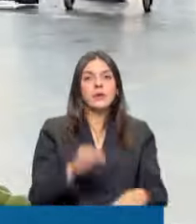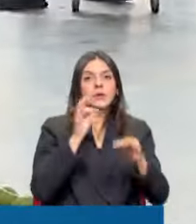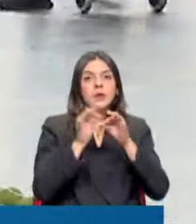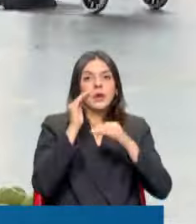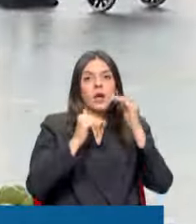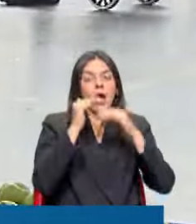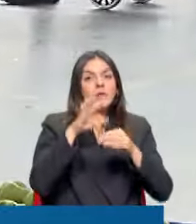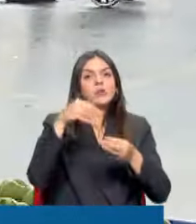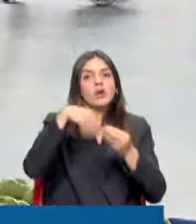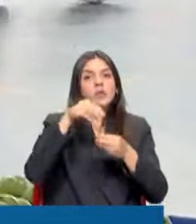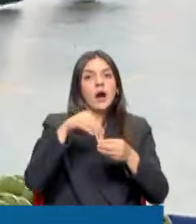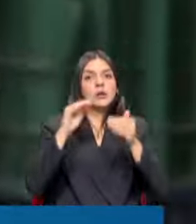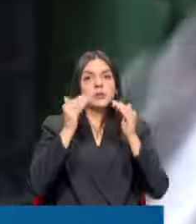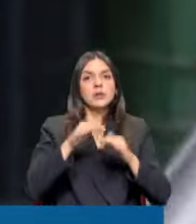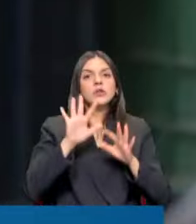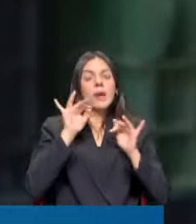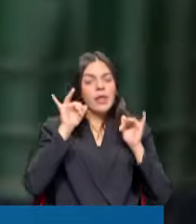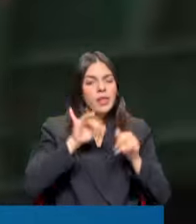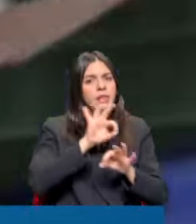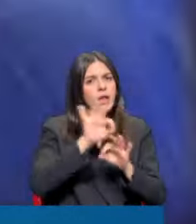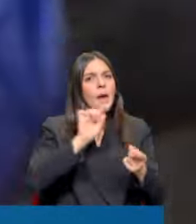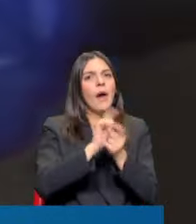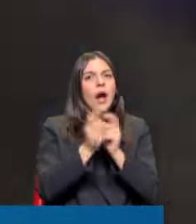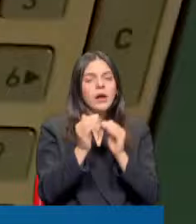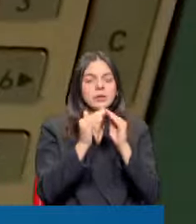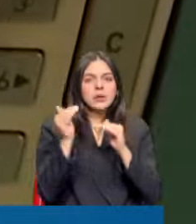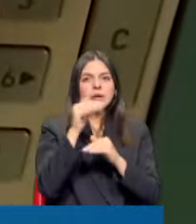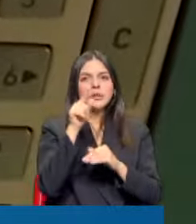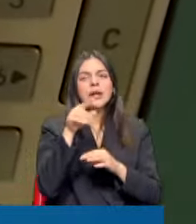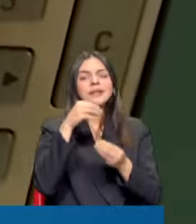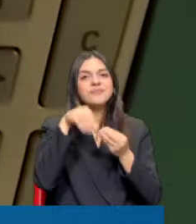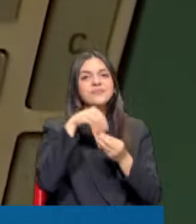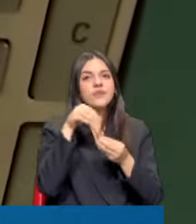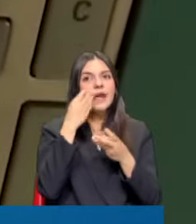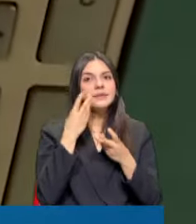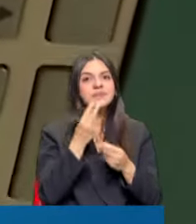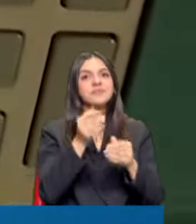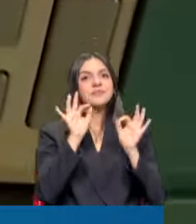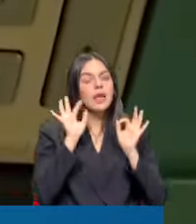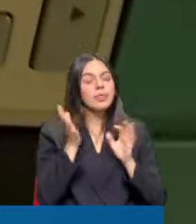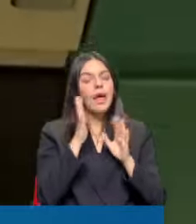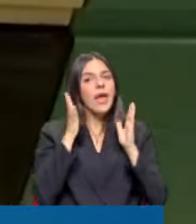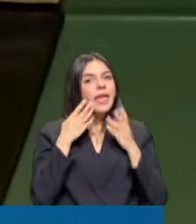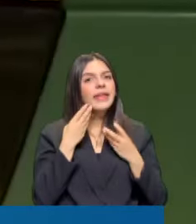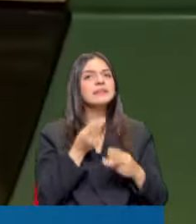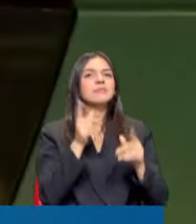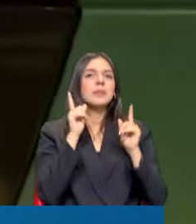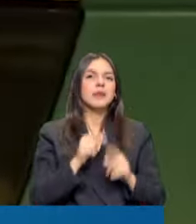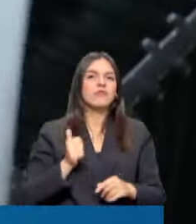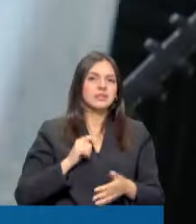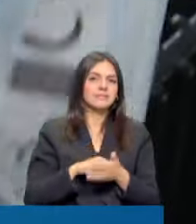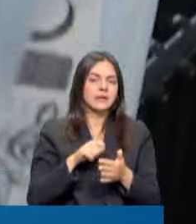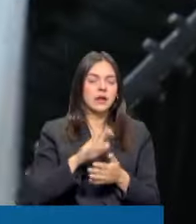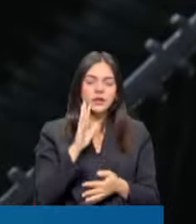da faiz de düşmedi, aksine yükseldi. Dar gelirli faiz yükü altında daha fazla ezilmeye başladı.